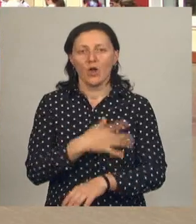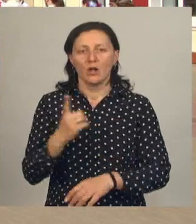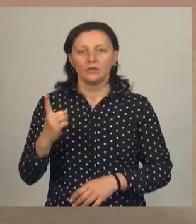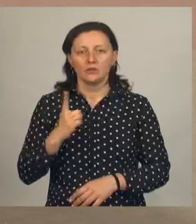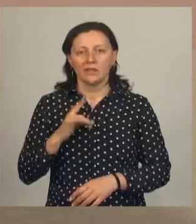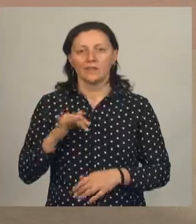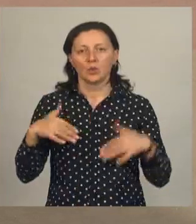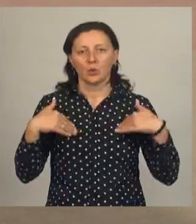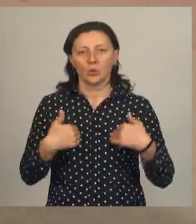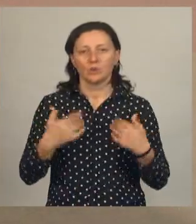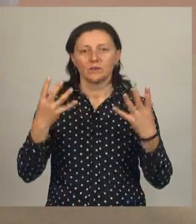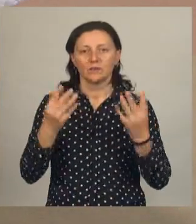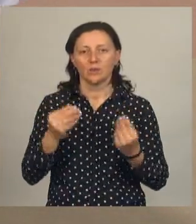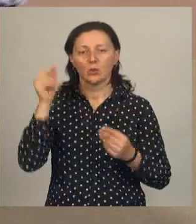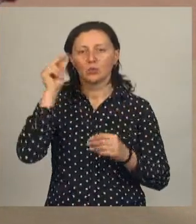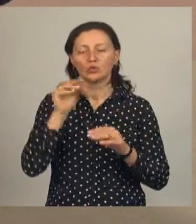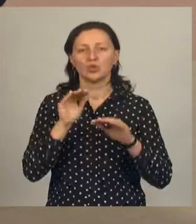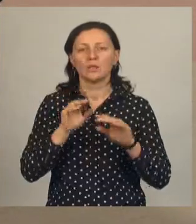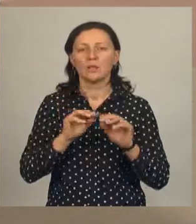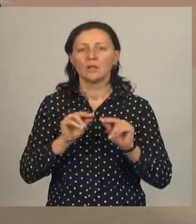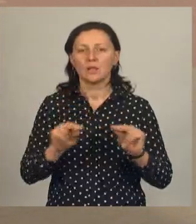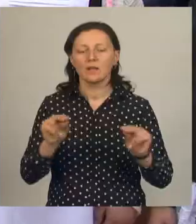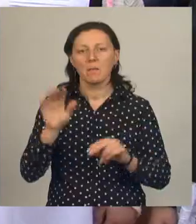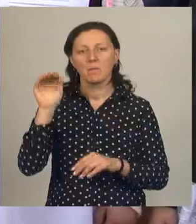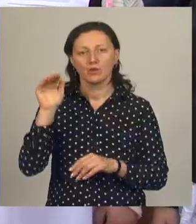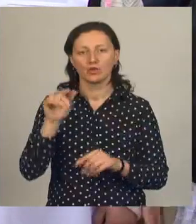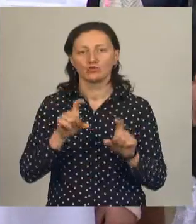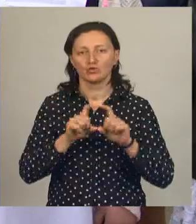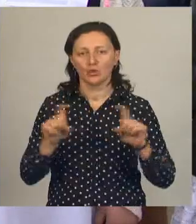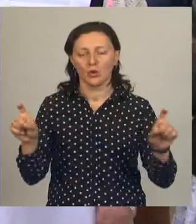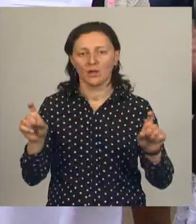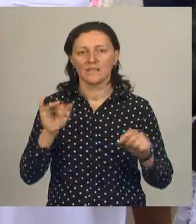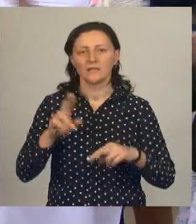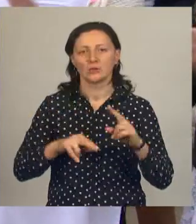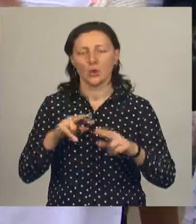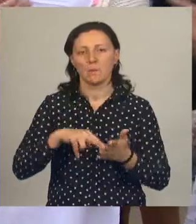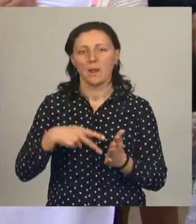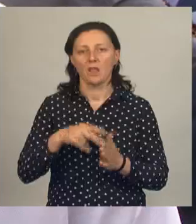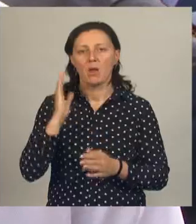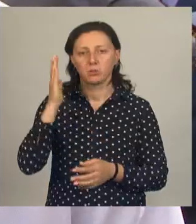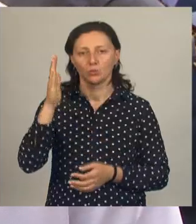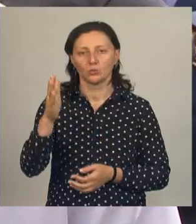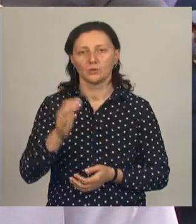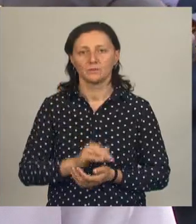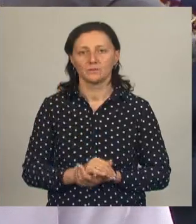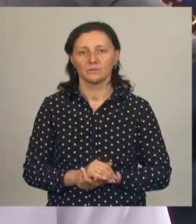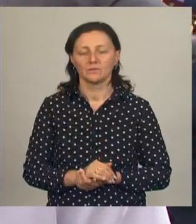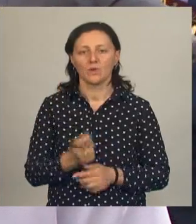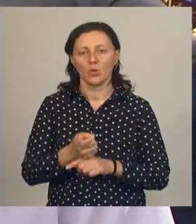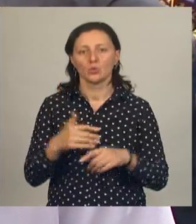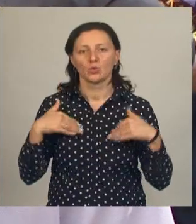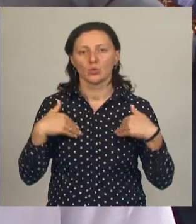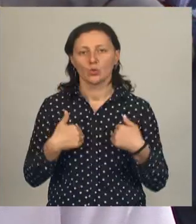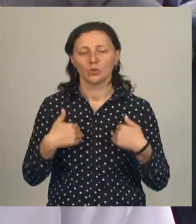время грустный день. Ученики прощаются со школой и учителями и, конечно, строят планы на будущее. Грустно покидать